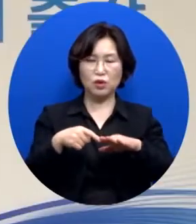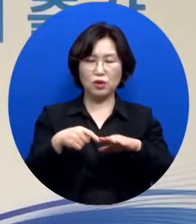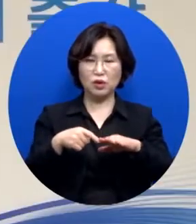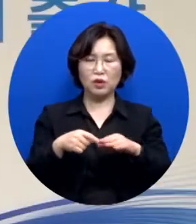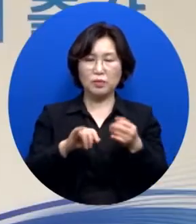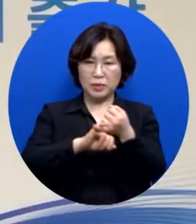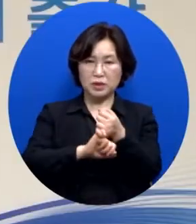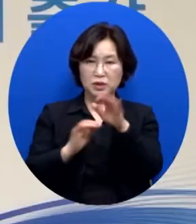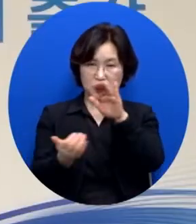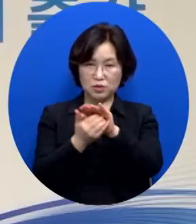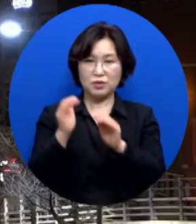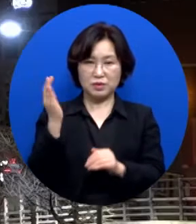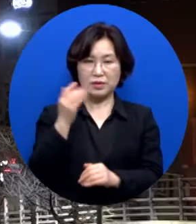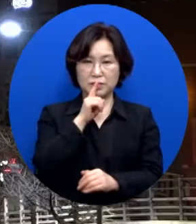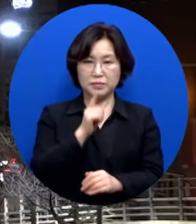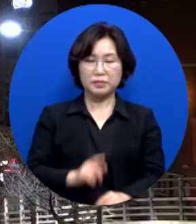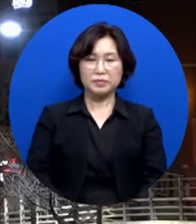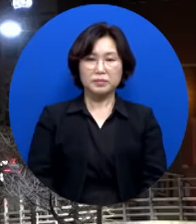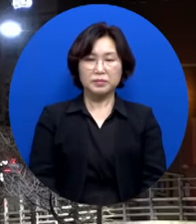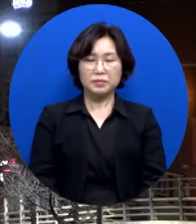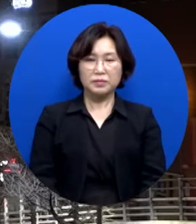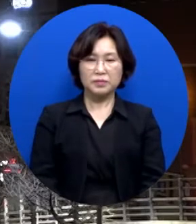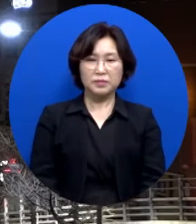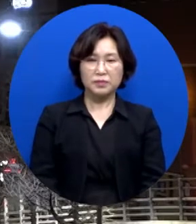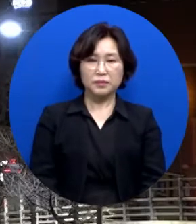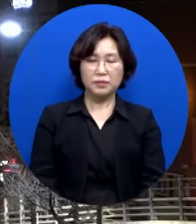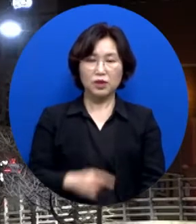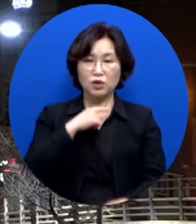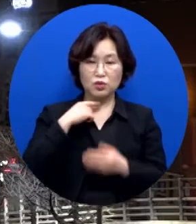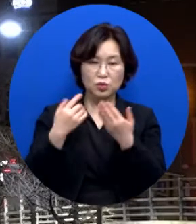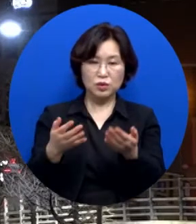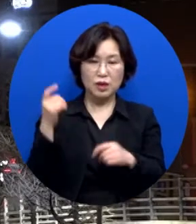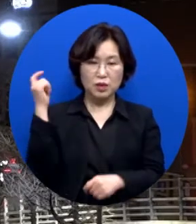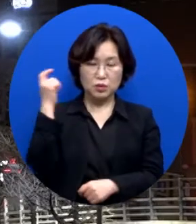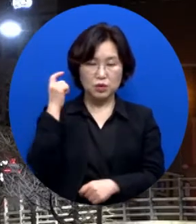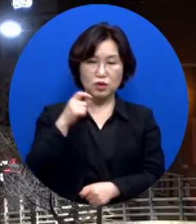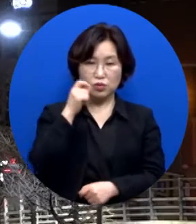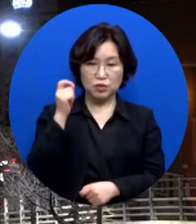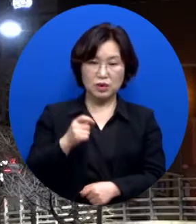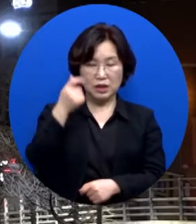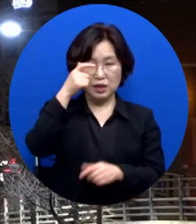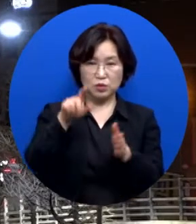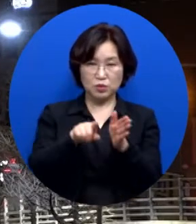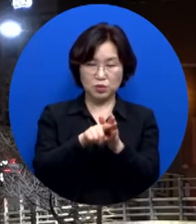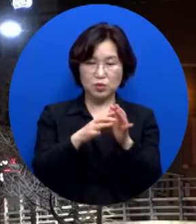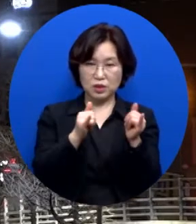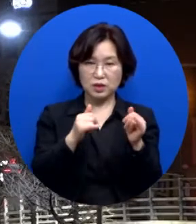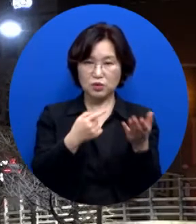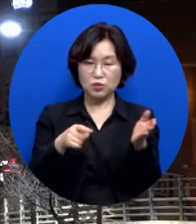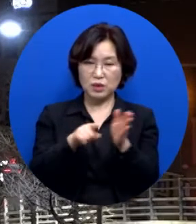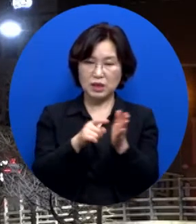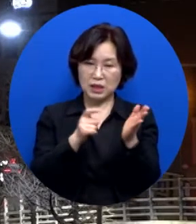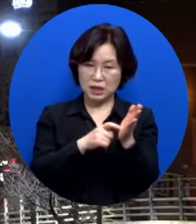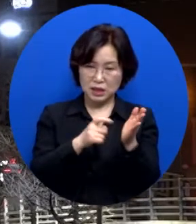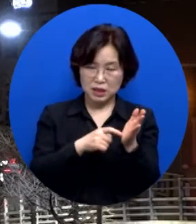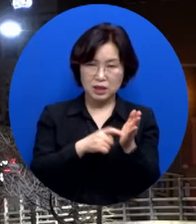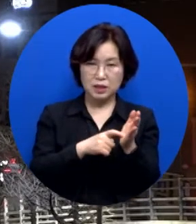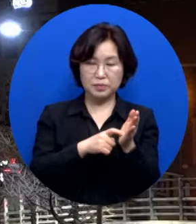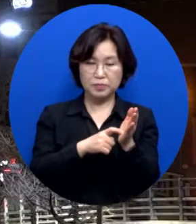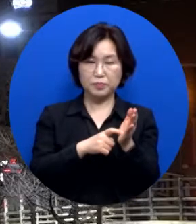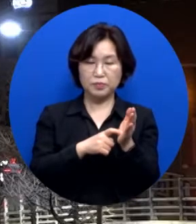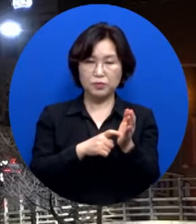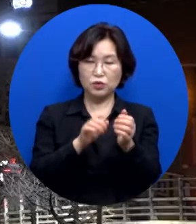한다 고 전했습니다 한국 순교자 의 소리가 브라 이나 기독교인을 위한 긴급 꼬 프로젝트 후원에